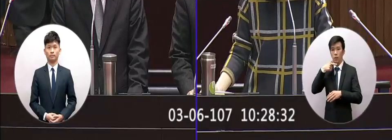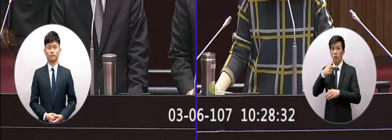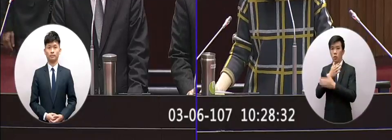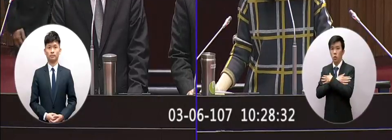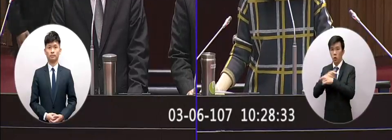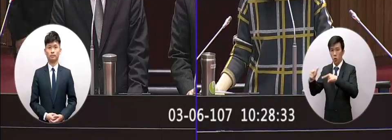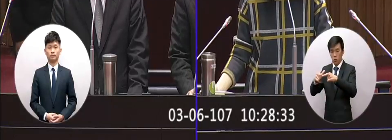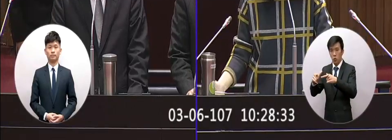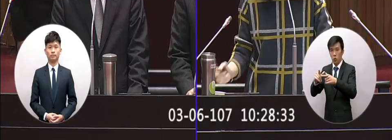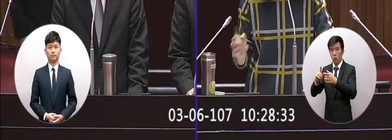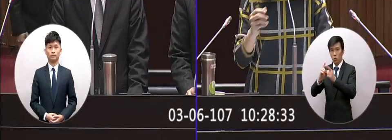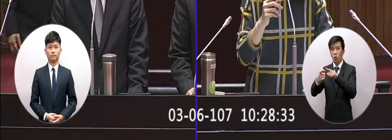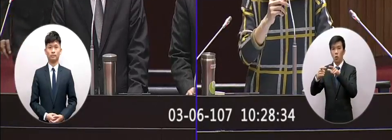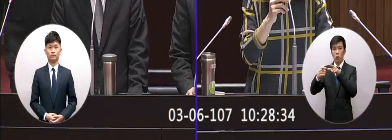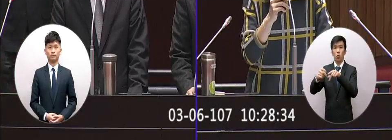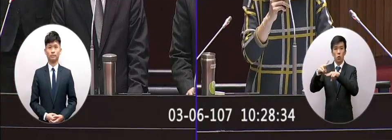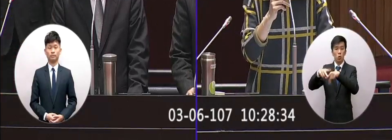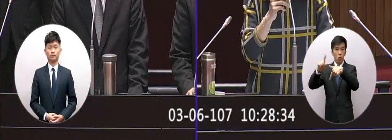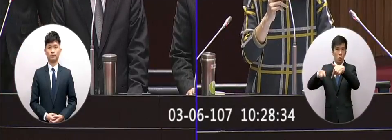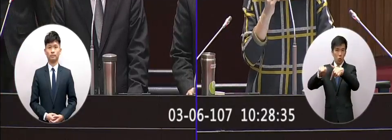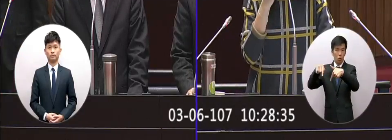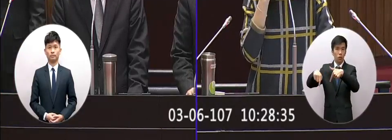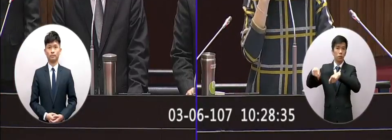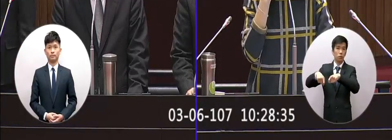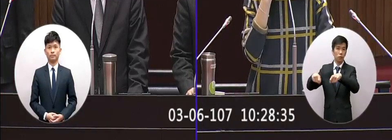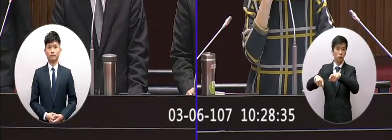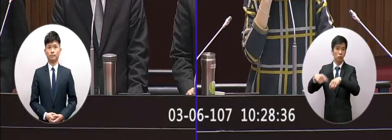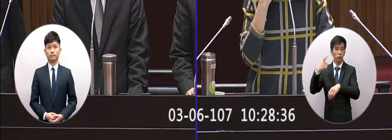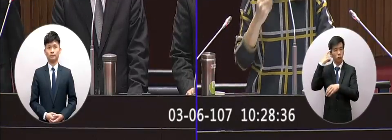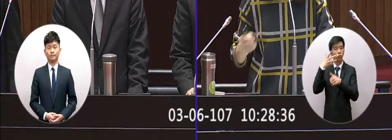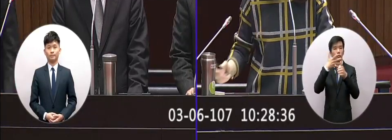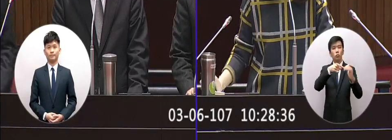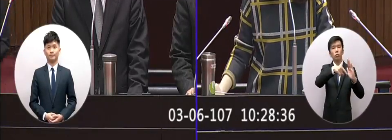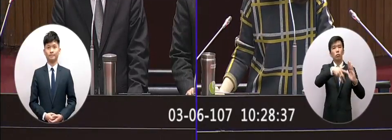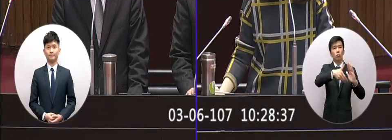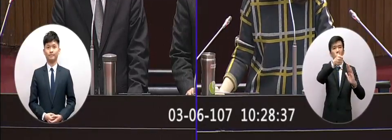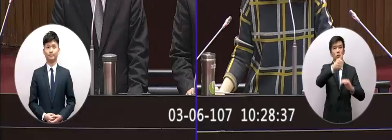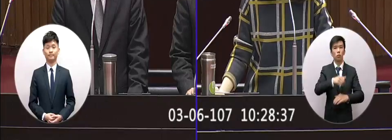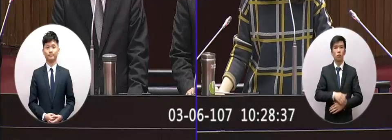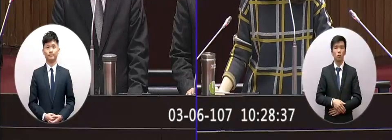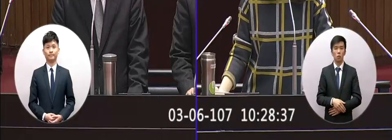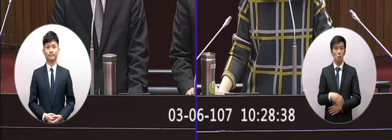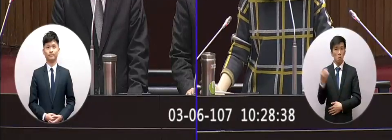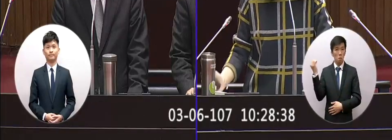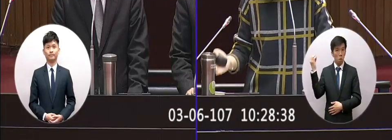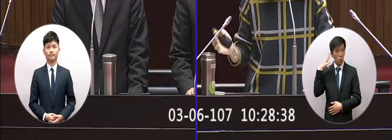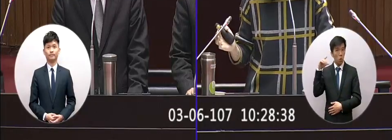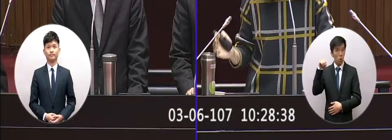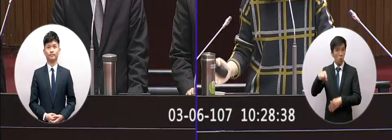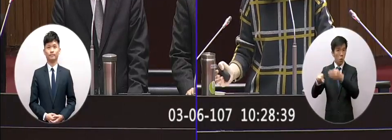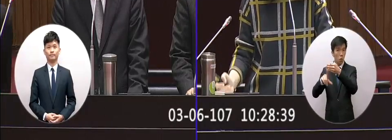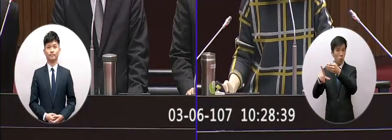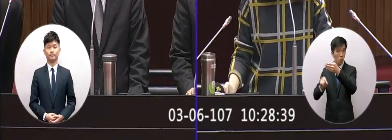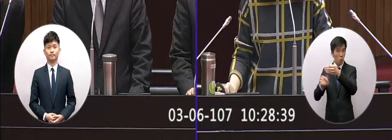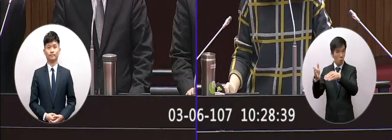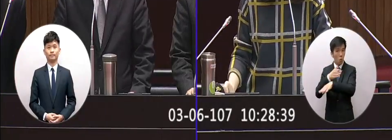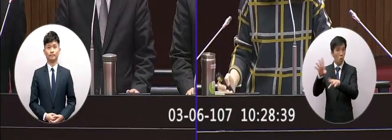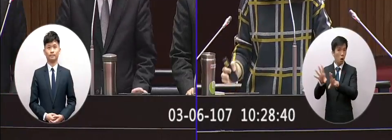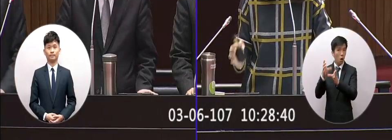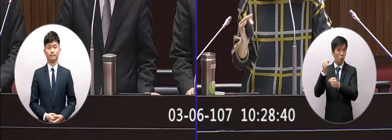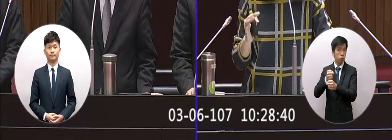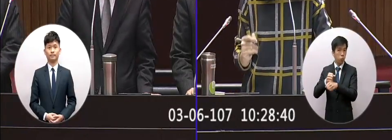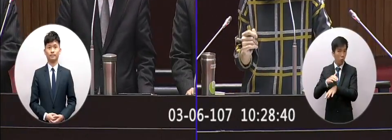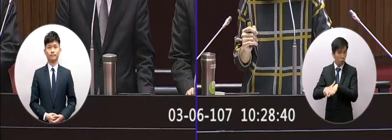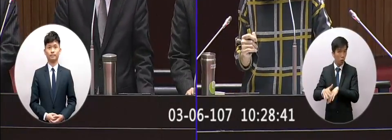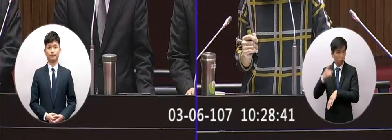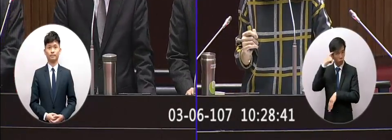策，那我想要问一下院长因为我们听说是9月就要开始实施我不晓得有没有这件事情，那